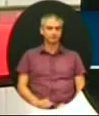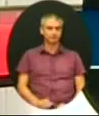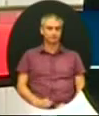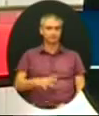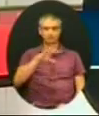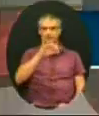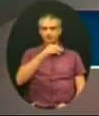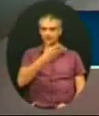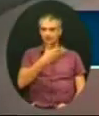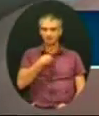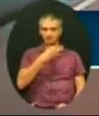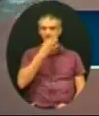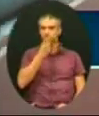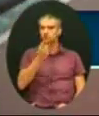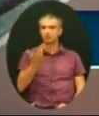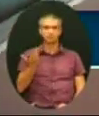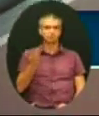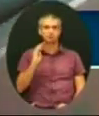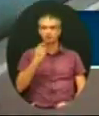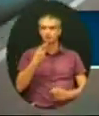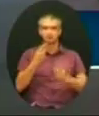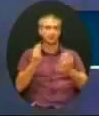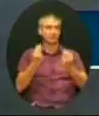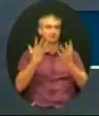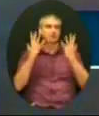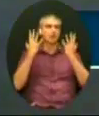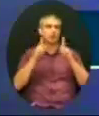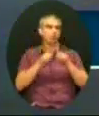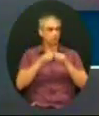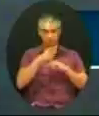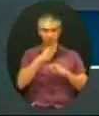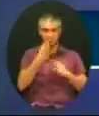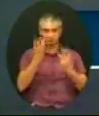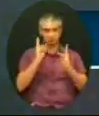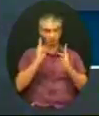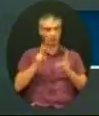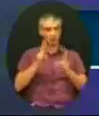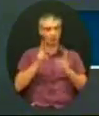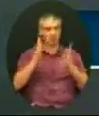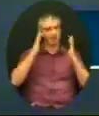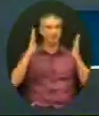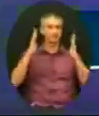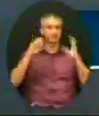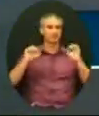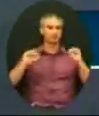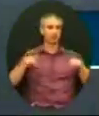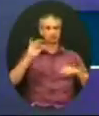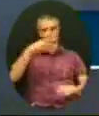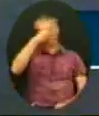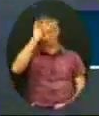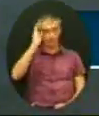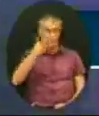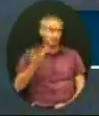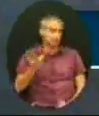מלס וגאס, ולשאול אותך אם אירוע מז'ורי כזה הוא אירוע שיכול לזעזע את משטרו של טראמפ,